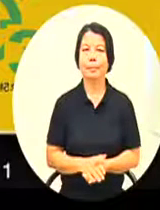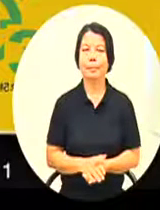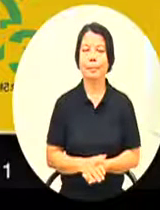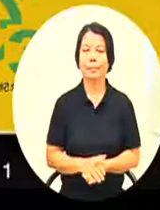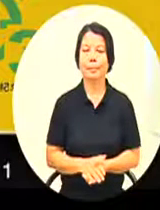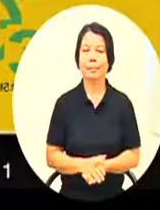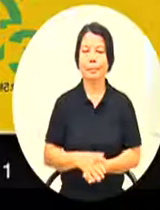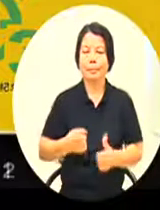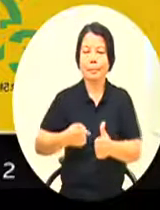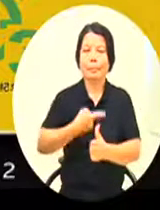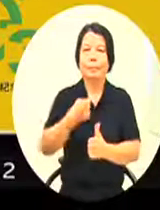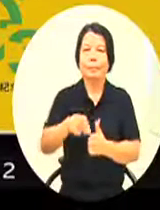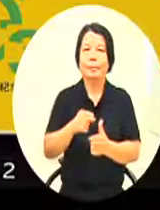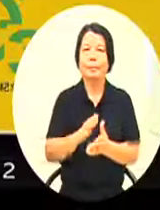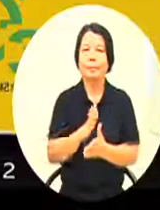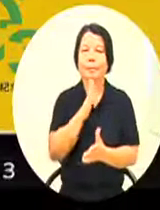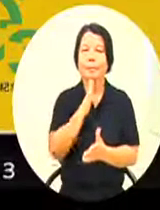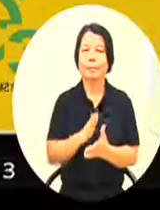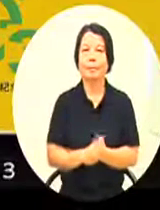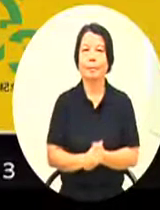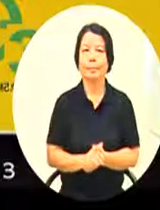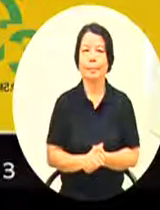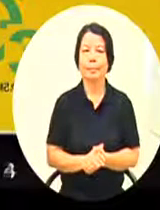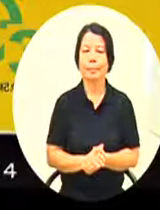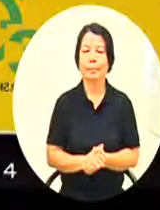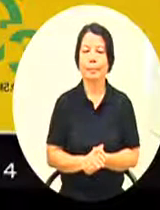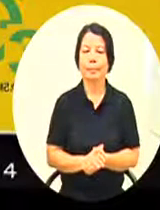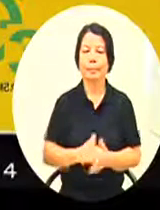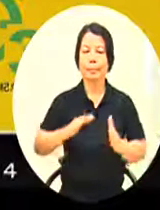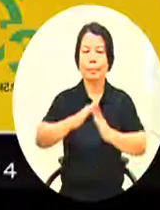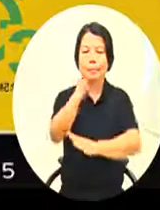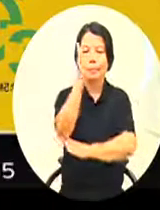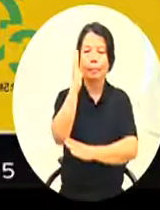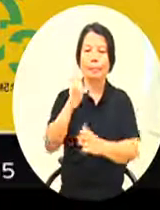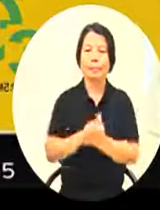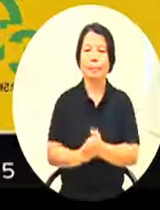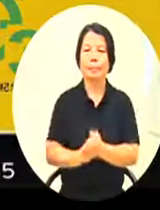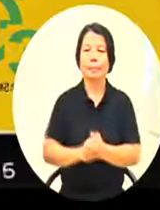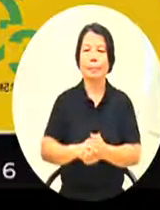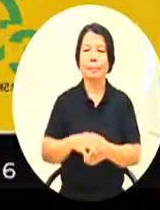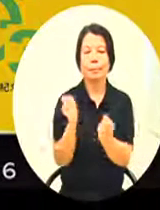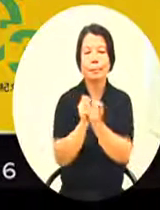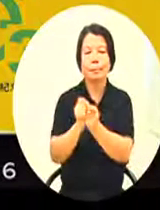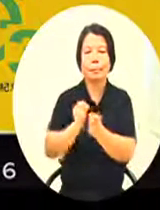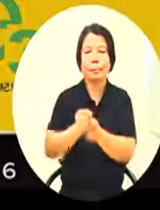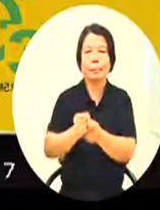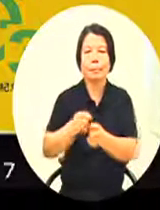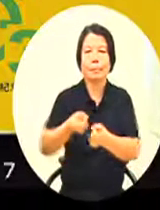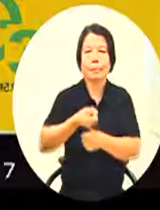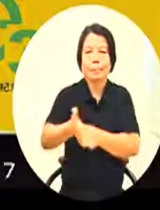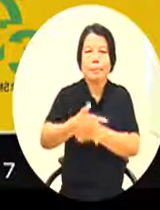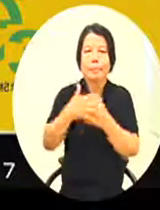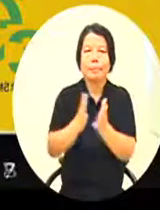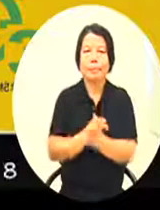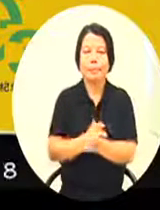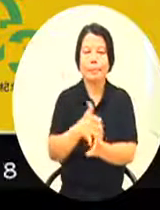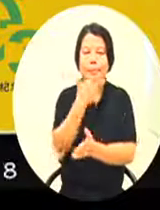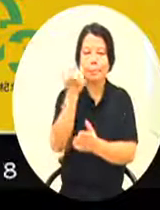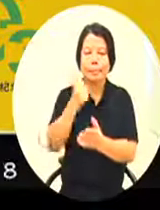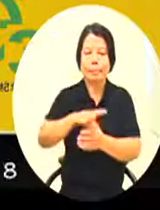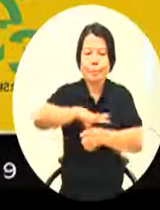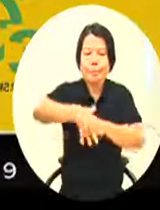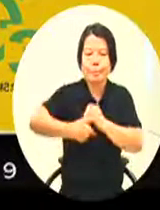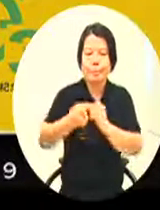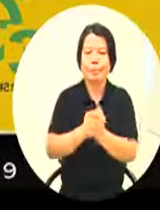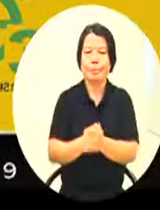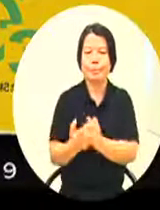首先呢，因为这个是市政府呢最近发了一个懒人包，非常的尽责，